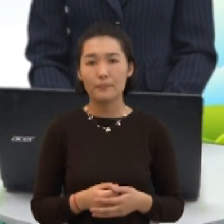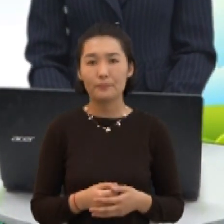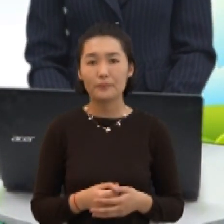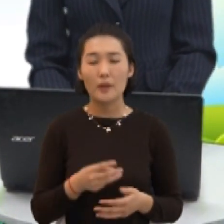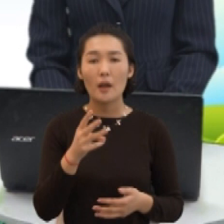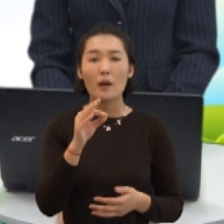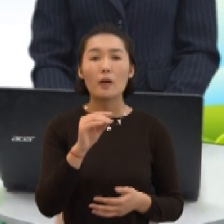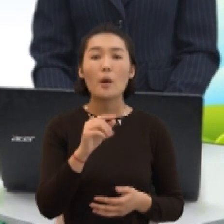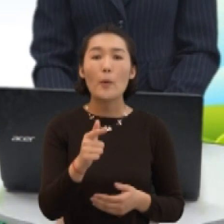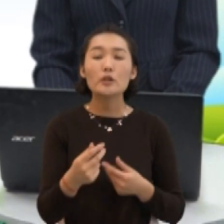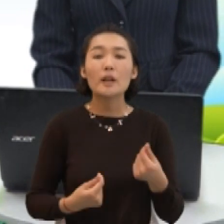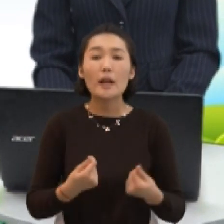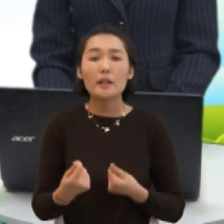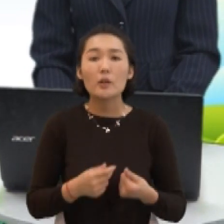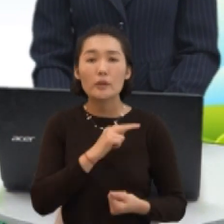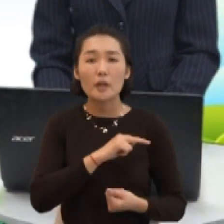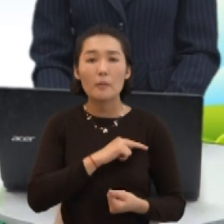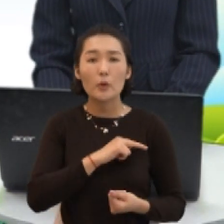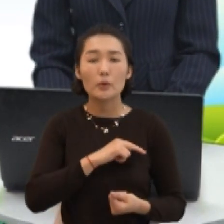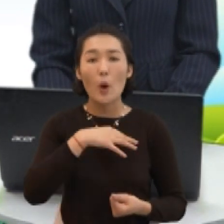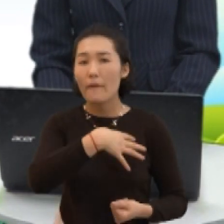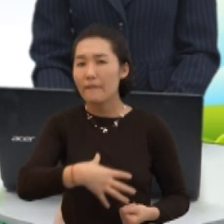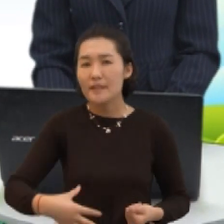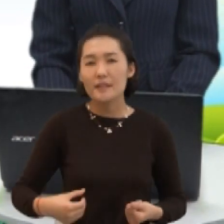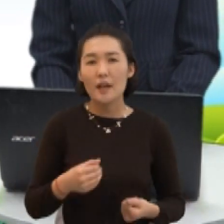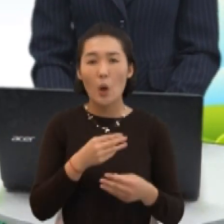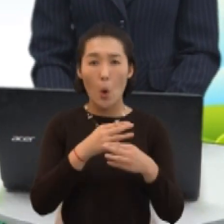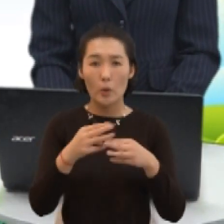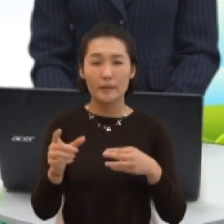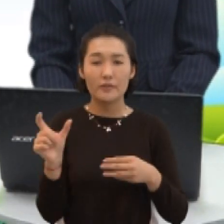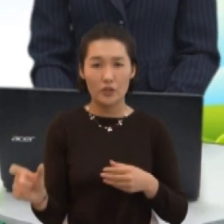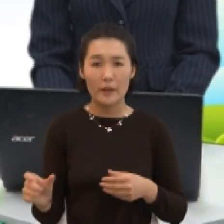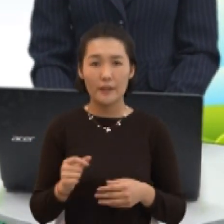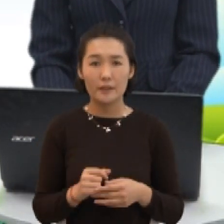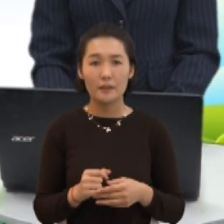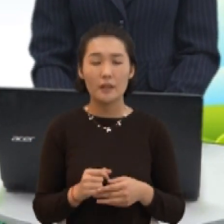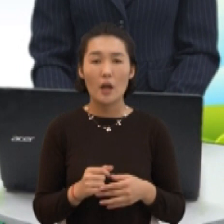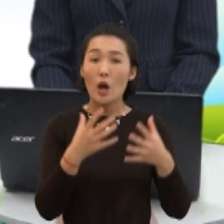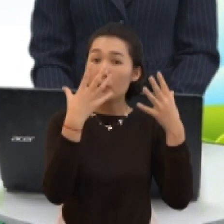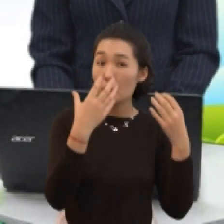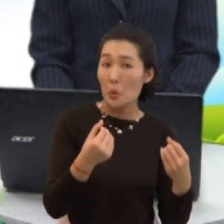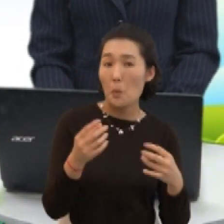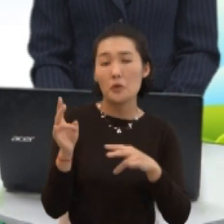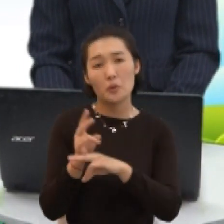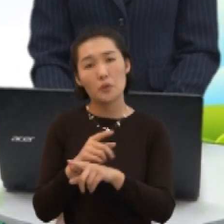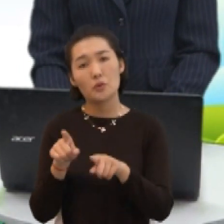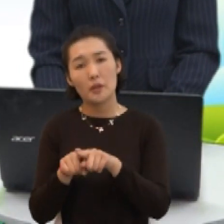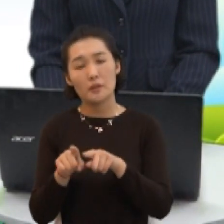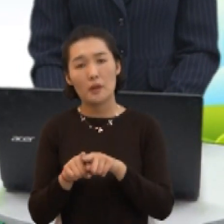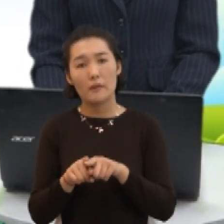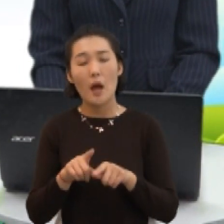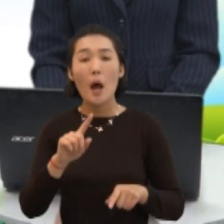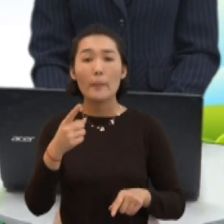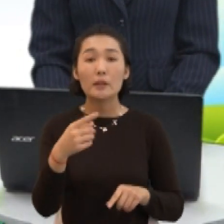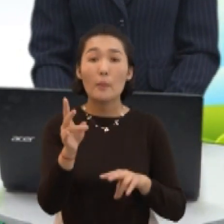Мозг контролирует работу всех органов человека, как днем, так и ночью. Ведь